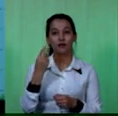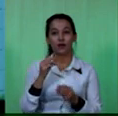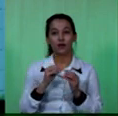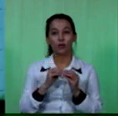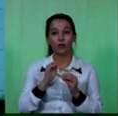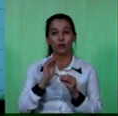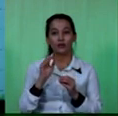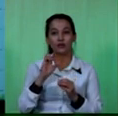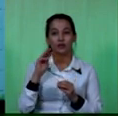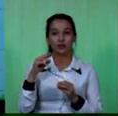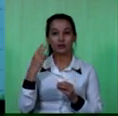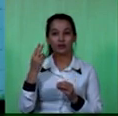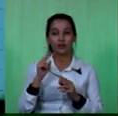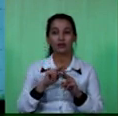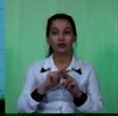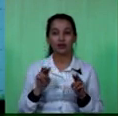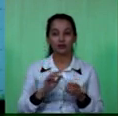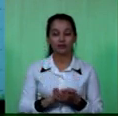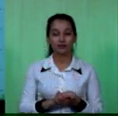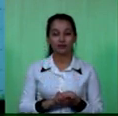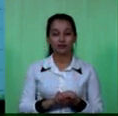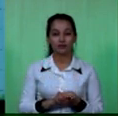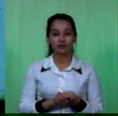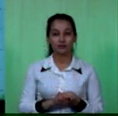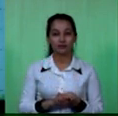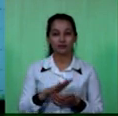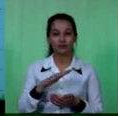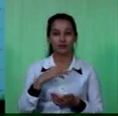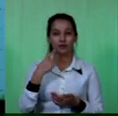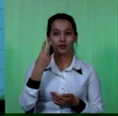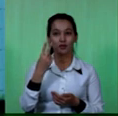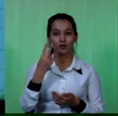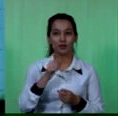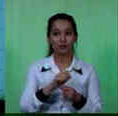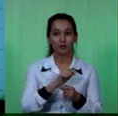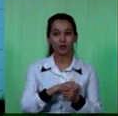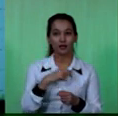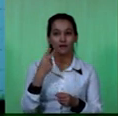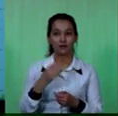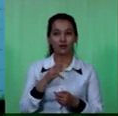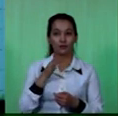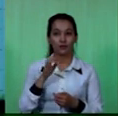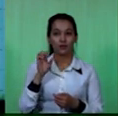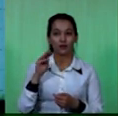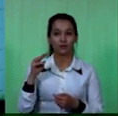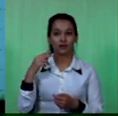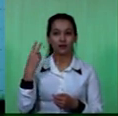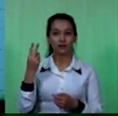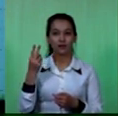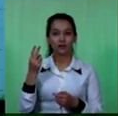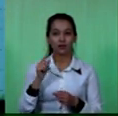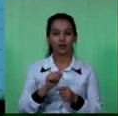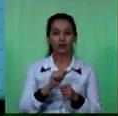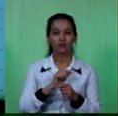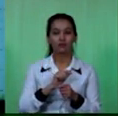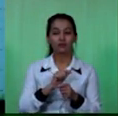10000 сантиметр квадратга тең. Демак, 5дан 2 метр квадратыбыз 4000 сантиметр